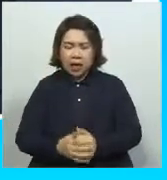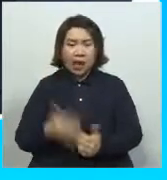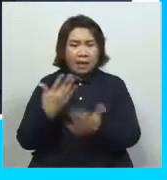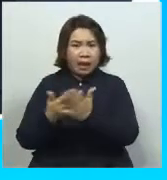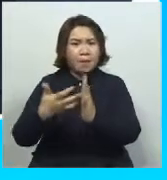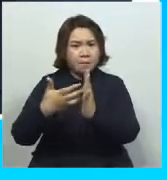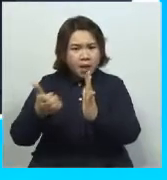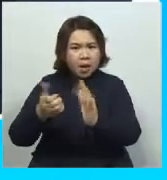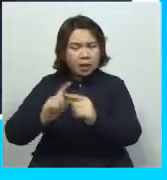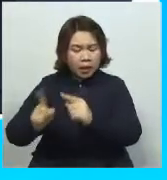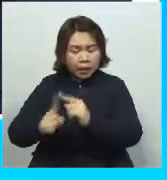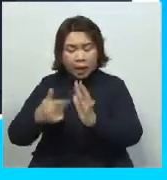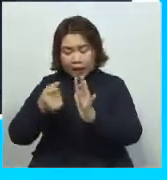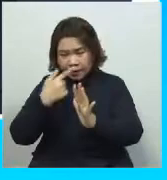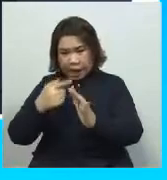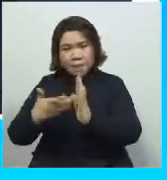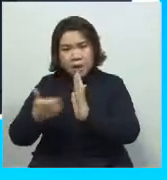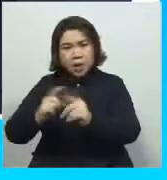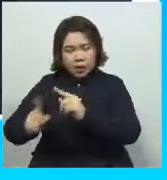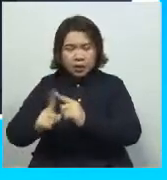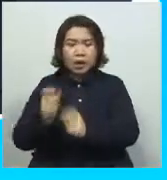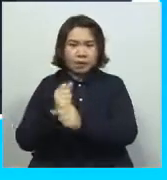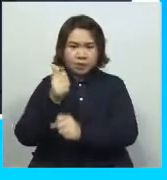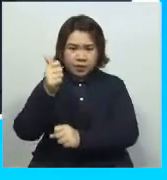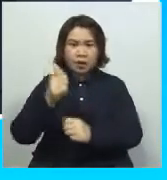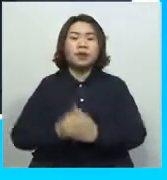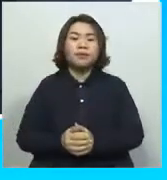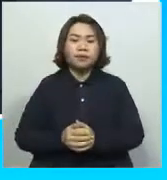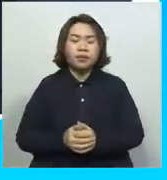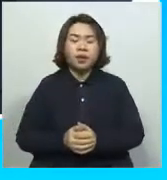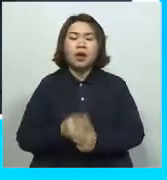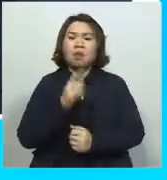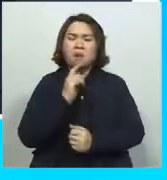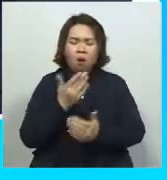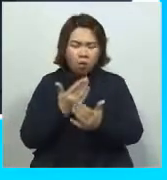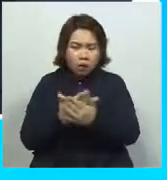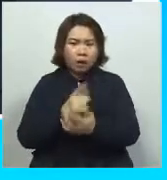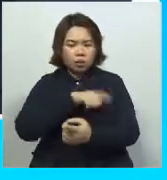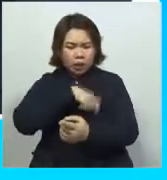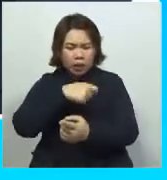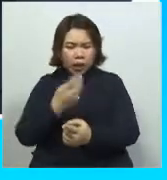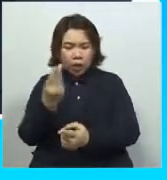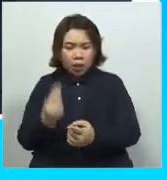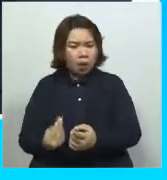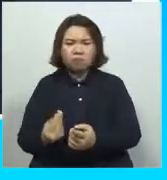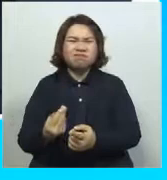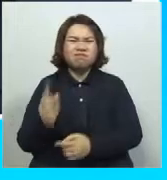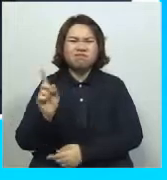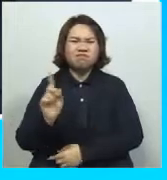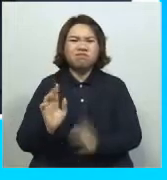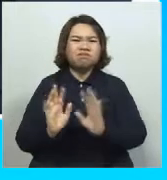กหรืออะไรยังไงอ่ะนะคะแล้วก็ยังมีการเผยแพร่ว่าต้องเสียเงินเท่านั้นเท่านี้แบบว่าเอา